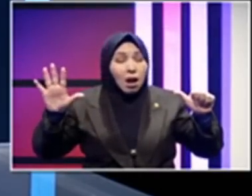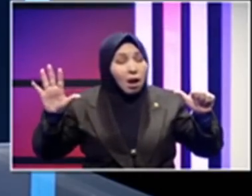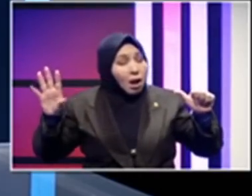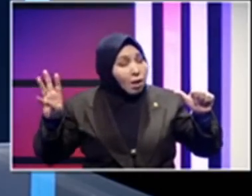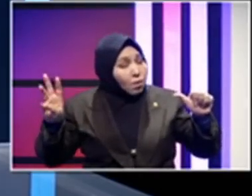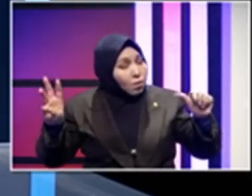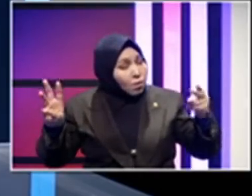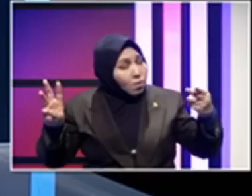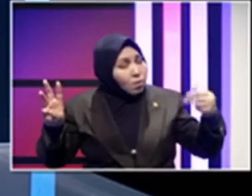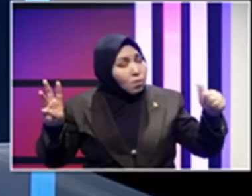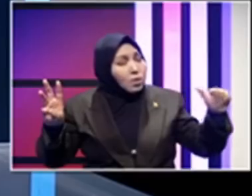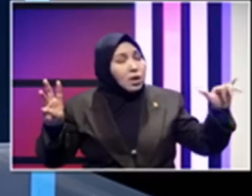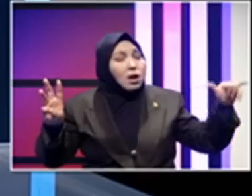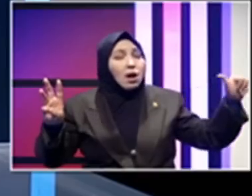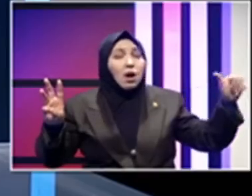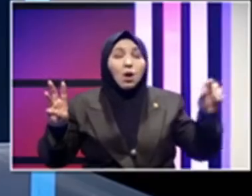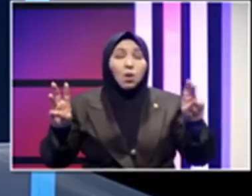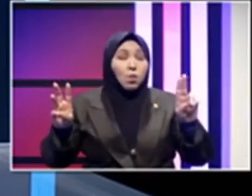al-ahya'u